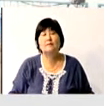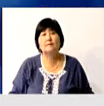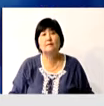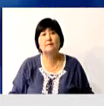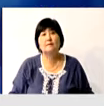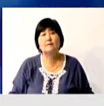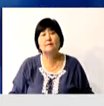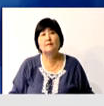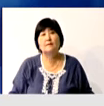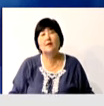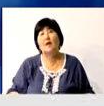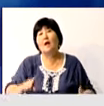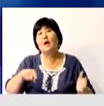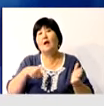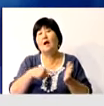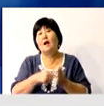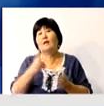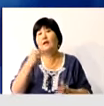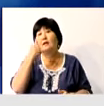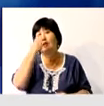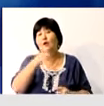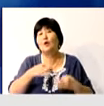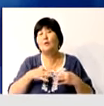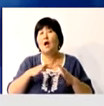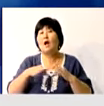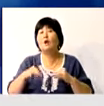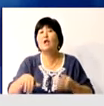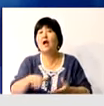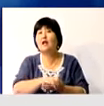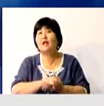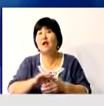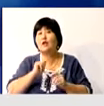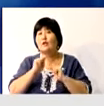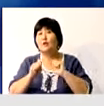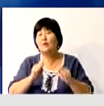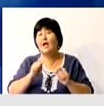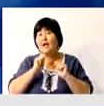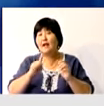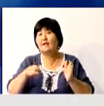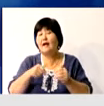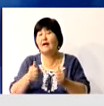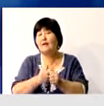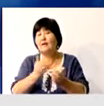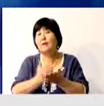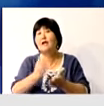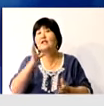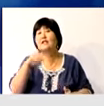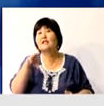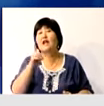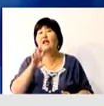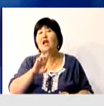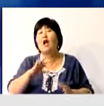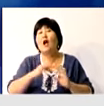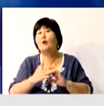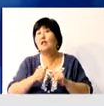телеарнасы. Қаланың қос ғасырлық мерейтойына аудандар тартуы жалғасуда. Кәде жасаудан қаламен іргелес жатқан Сырдария ауданында